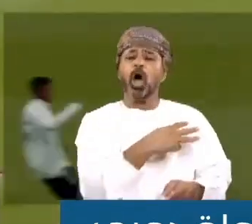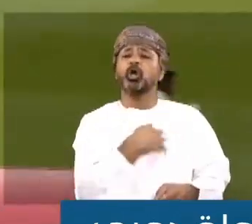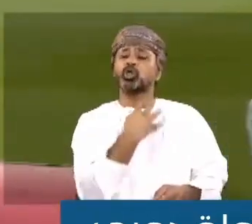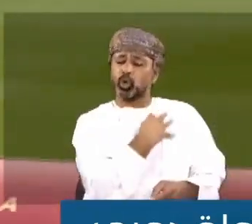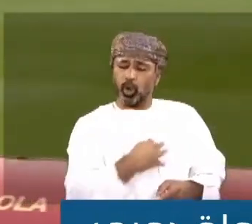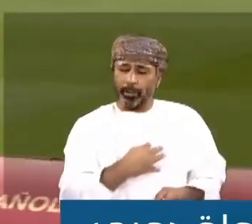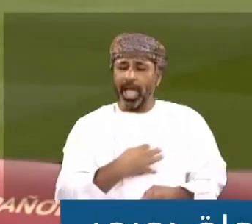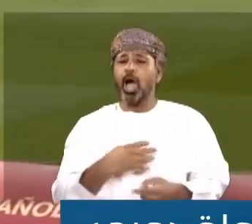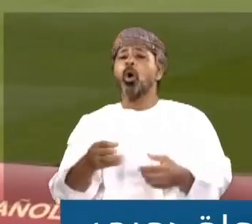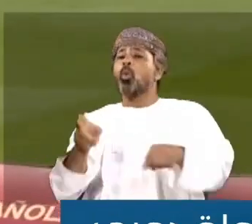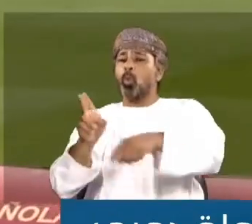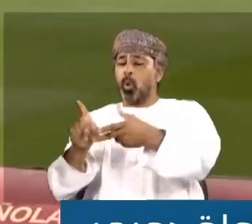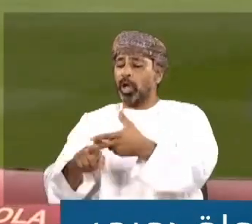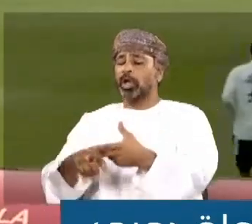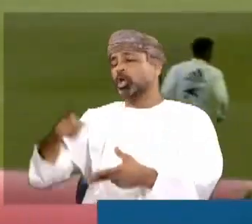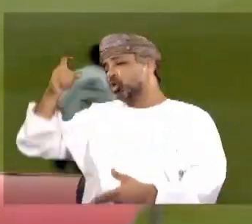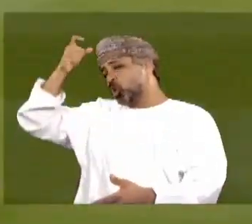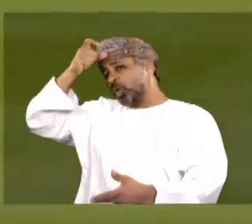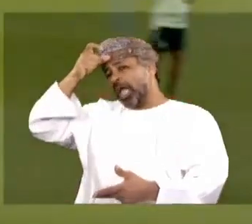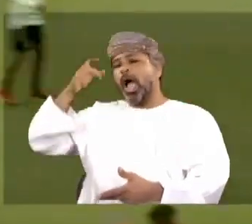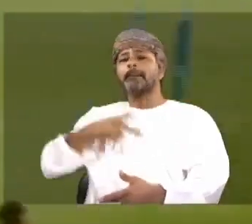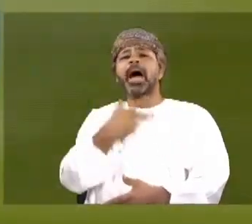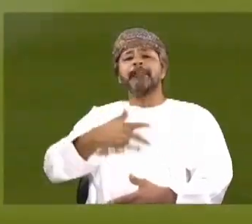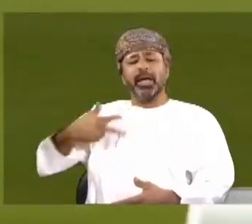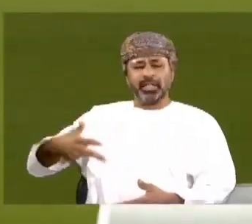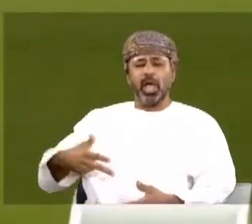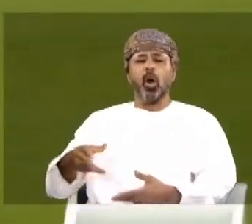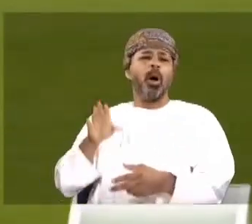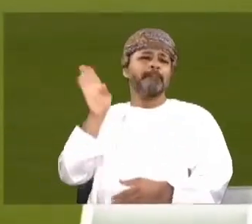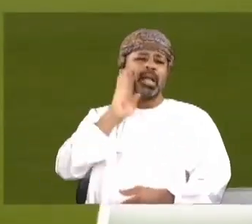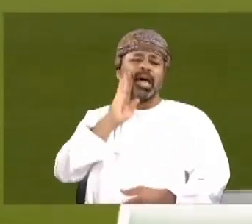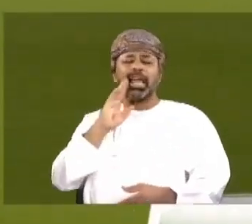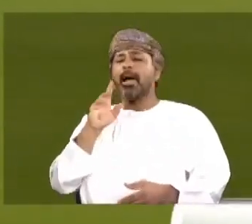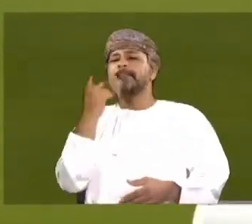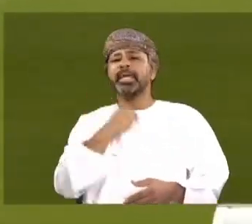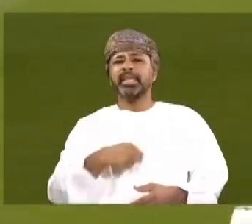وتركيا تواجه المجر، وبلغاريا تستقبل إيرلندا.